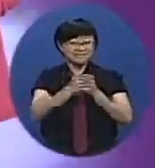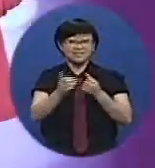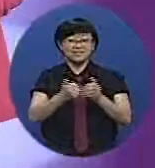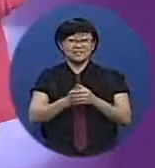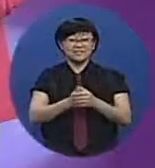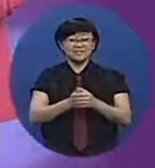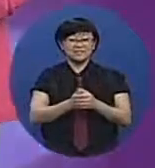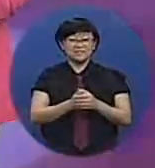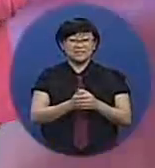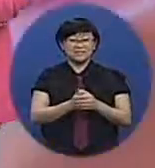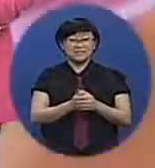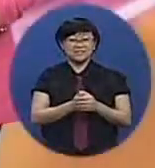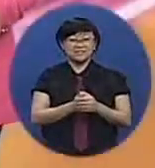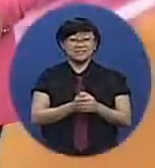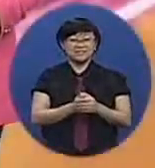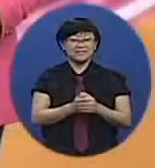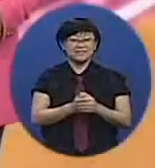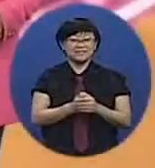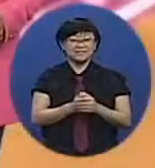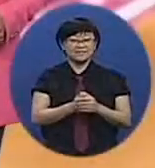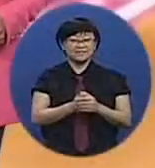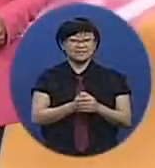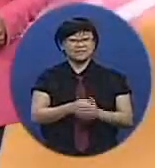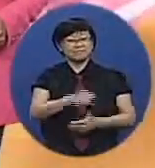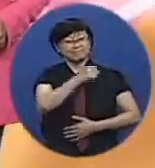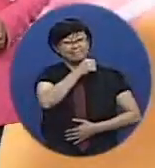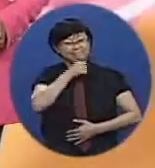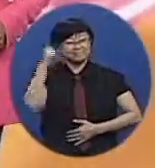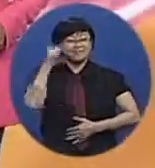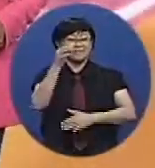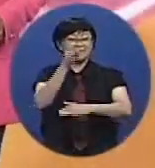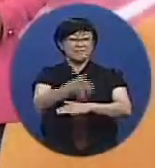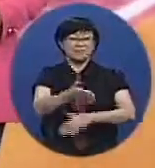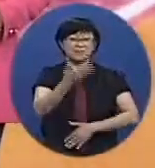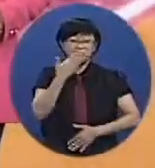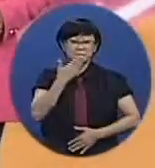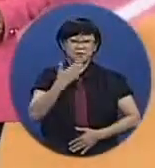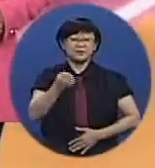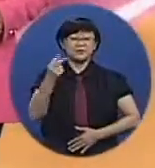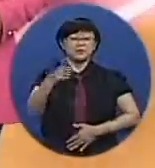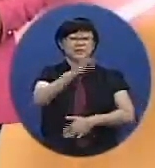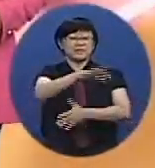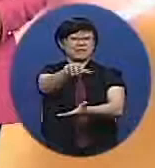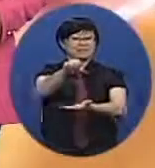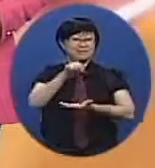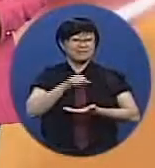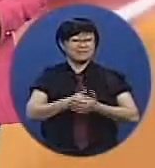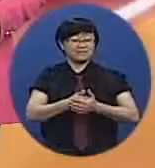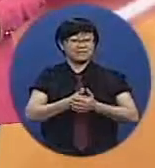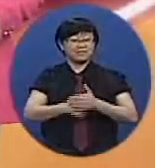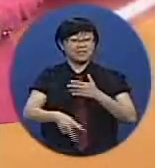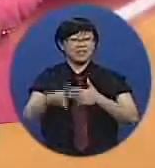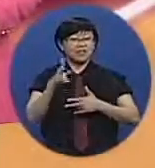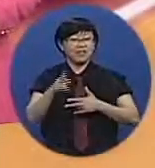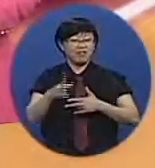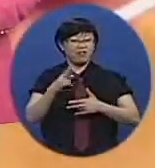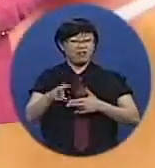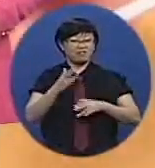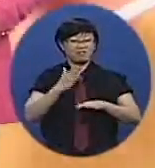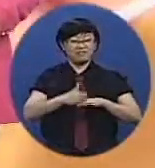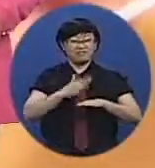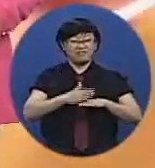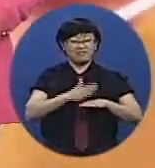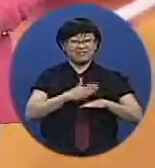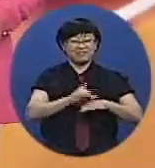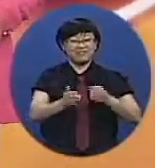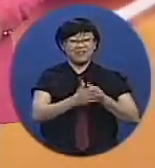가서 저. 네. 뭐야, 뭐 맛있는 것도 사 먹고 네. 사오고 또 네. 엿장수 그 아저씨들 네.